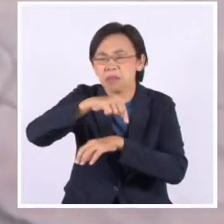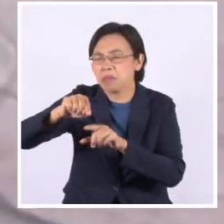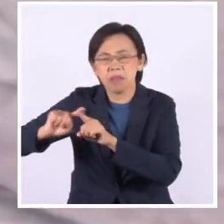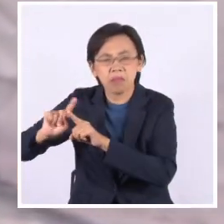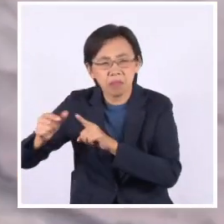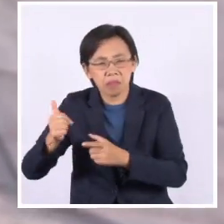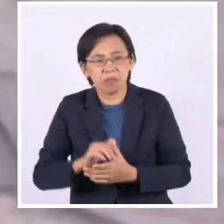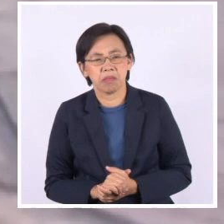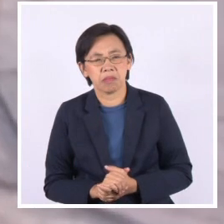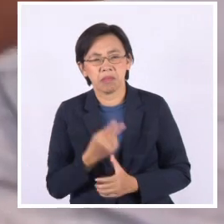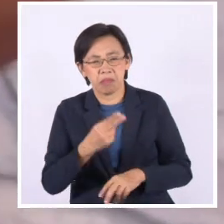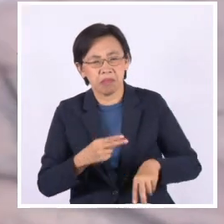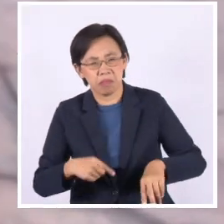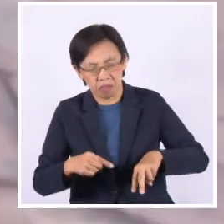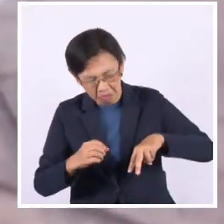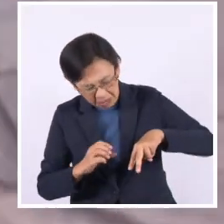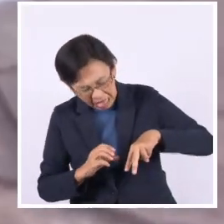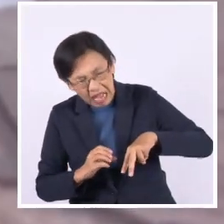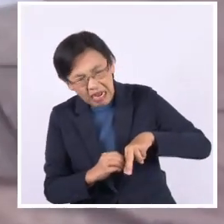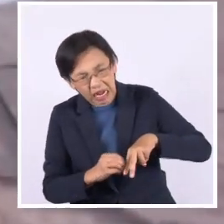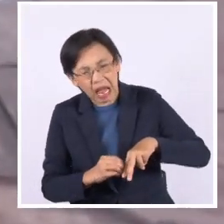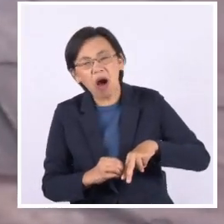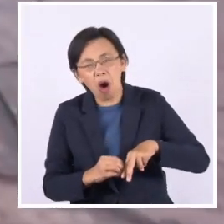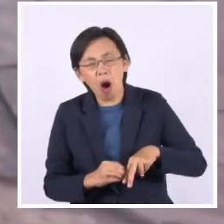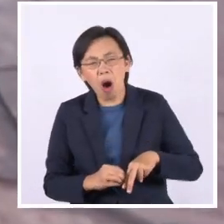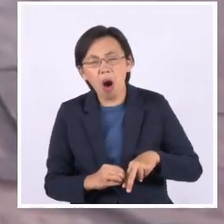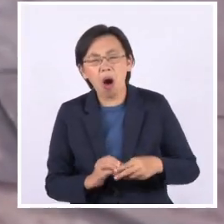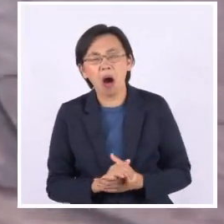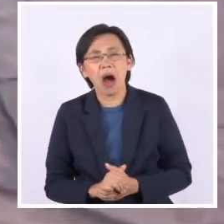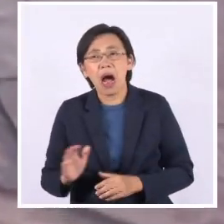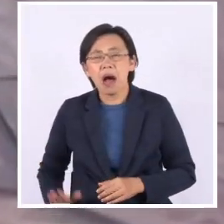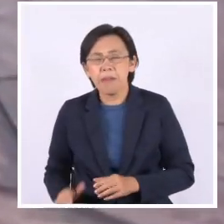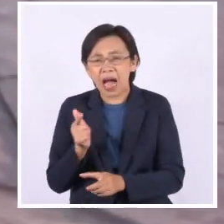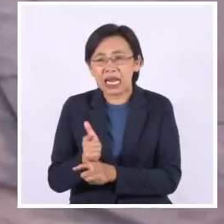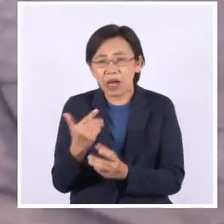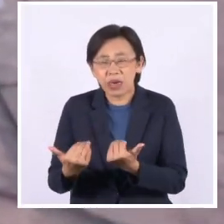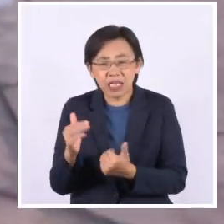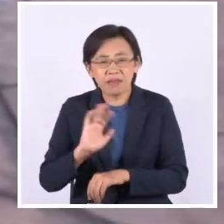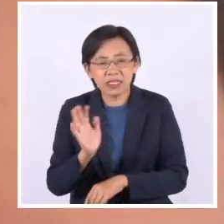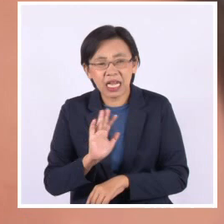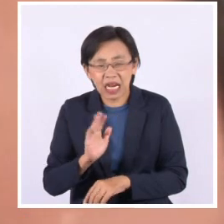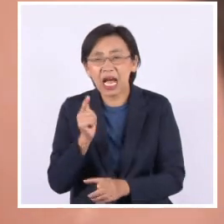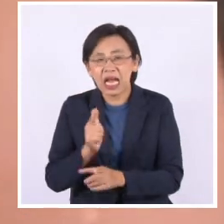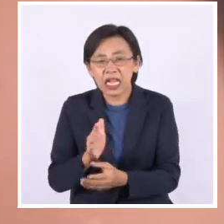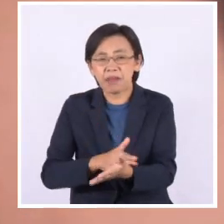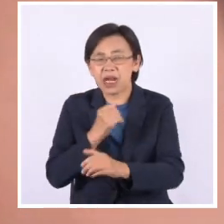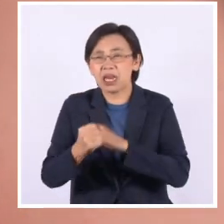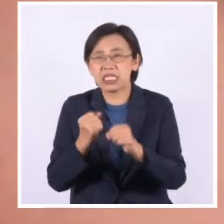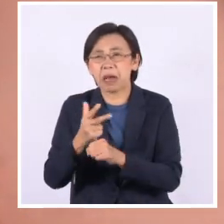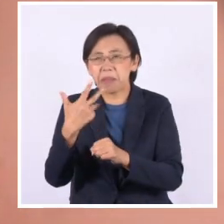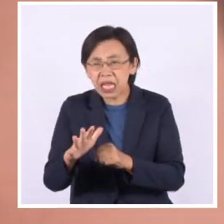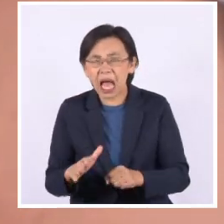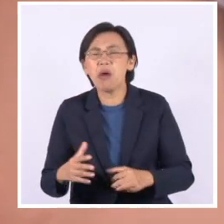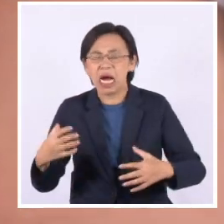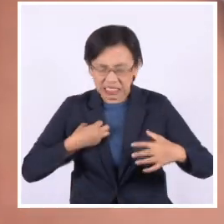ผมสิเป็นแผลทั้งตัวเลยหมาที่เลี้ยงไว้ไม่ได้จะเลี้ยงไว้วันนี้วันวานคุณผู้ชมเลี้ยงมา3ปีแล้วนะกั